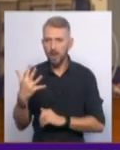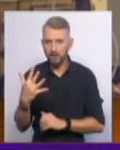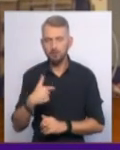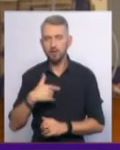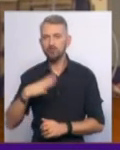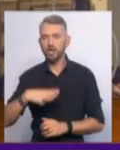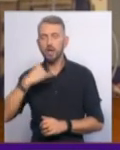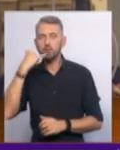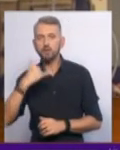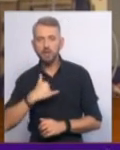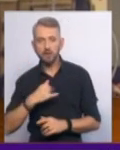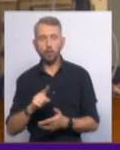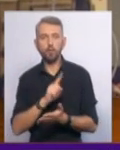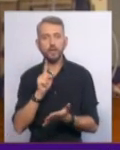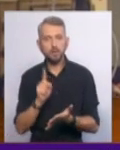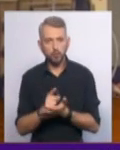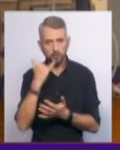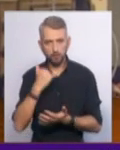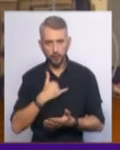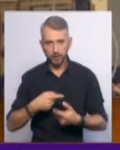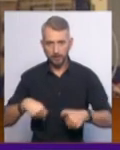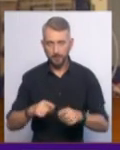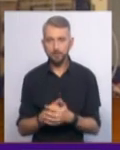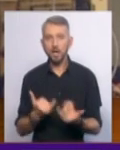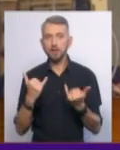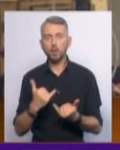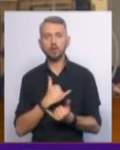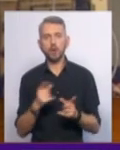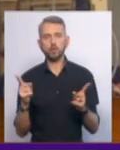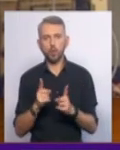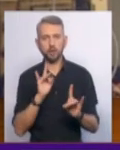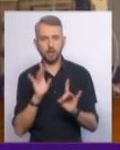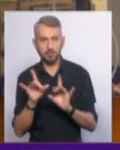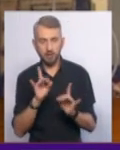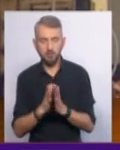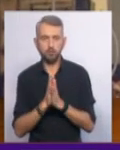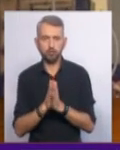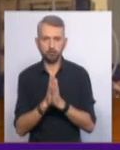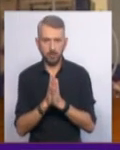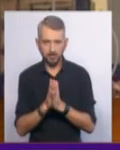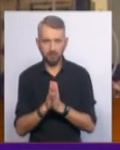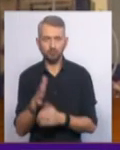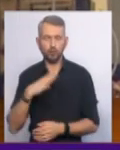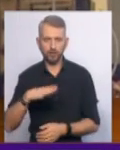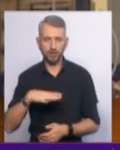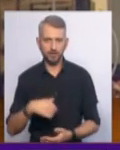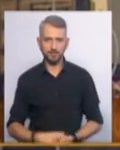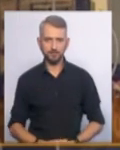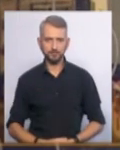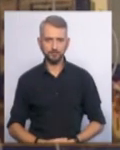чекаємо дзвінків. Обов'язково долучайтеся. Зараз ми йдемо на невеличку рекламу. Будь ласка, не перемикайте і